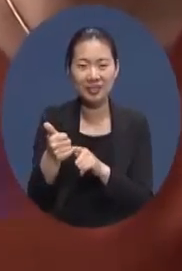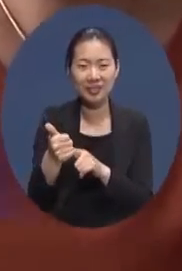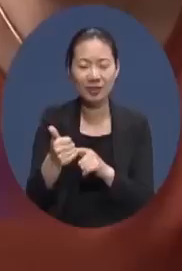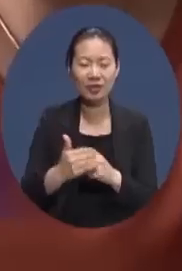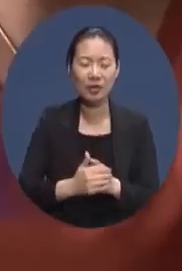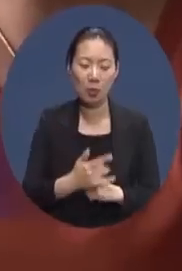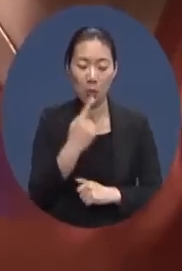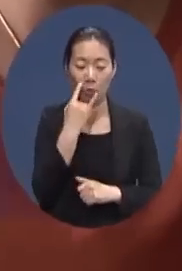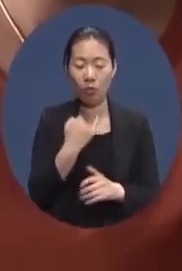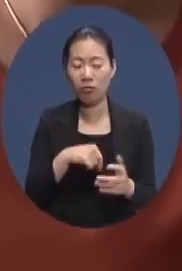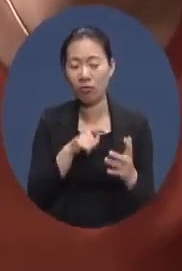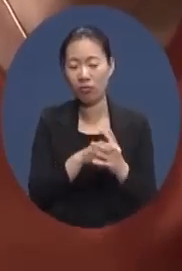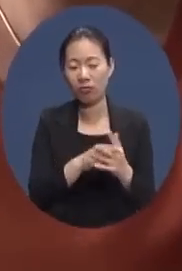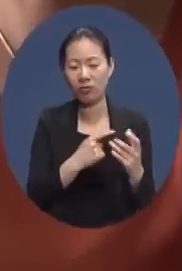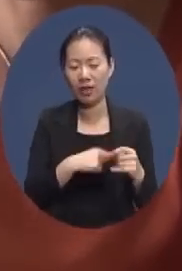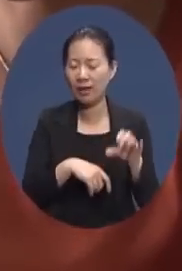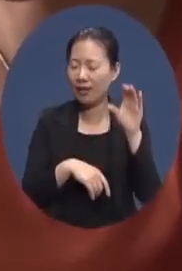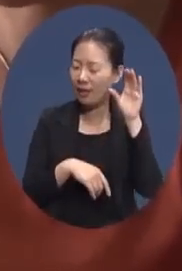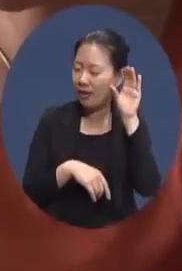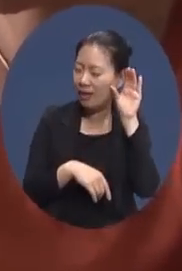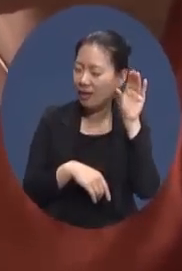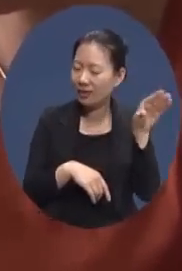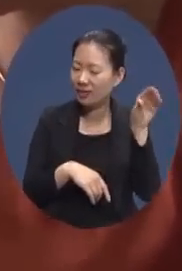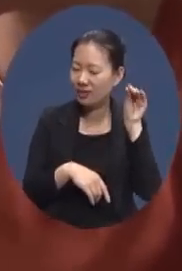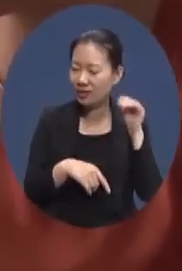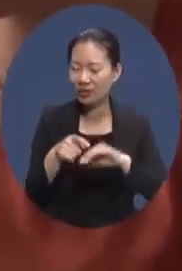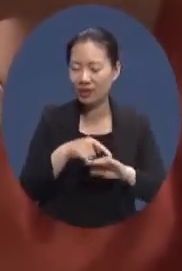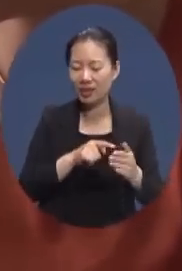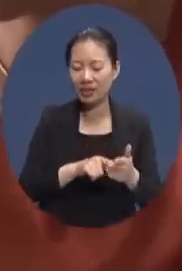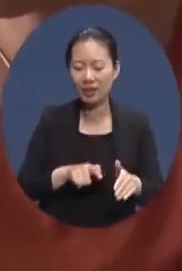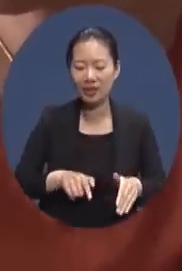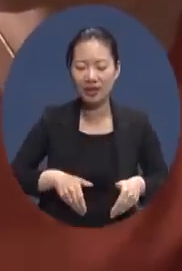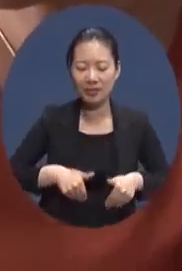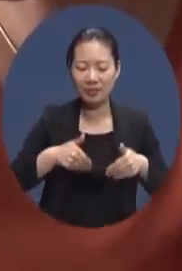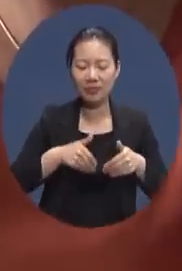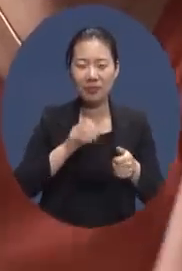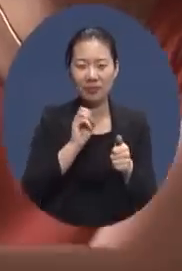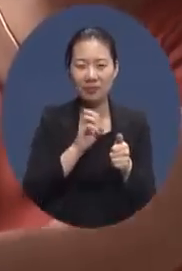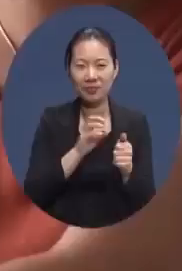알아. 귀 기울여 듣고 따뜻하게 마음을 읽어줍니다.